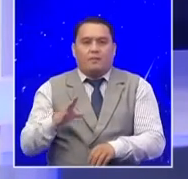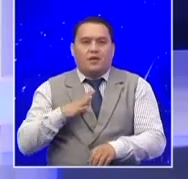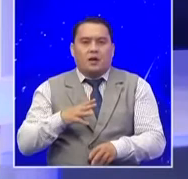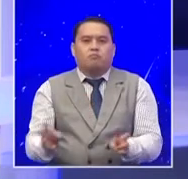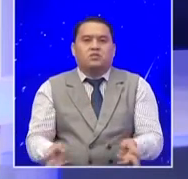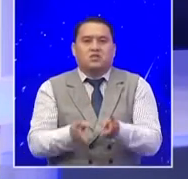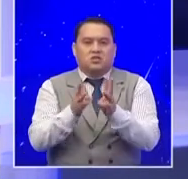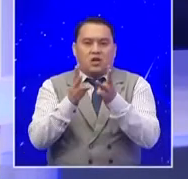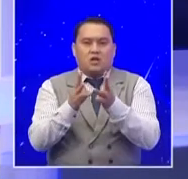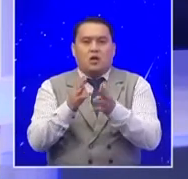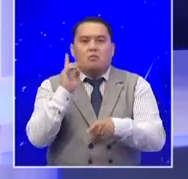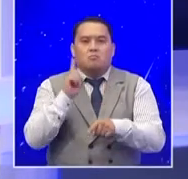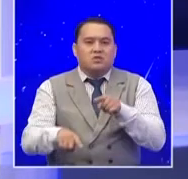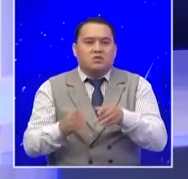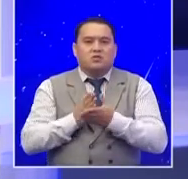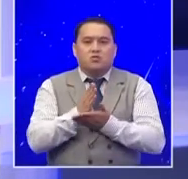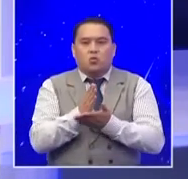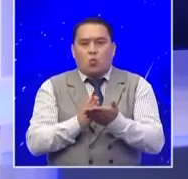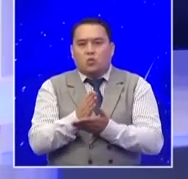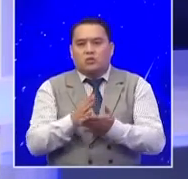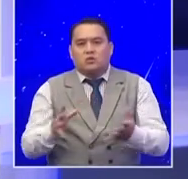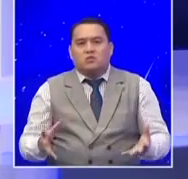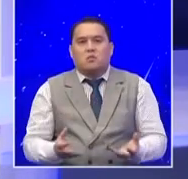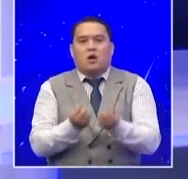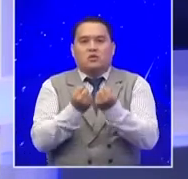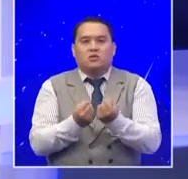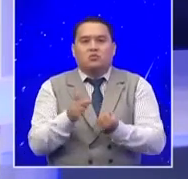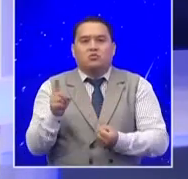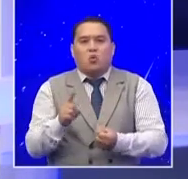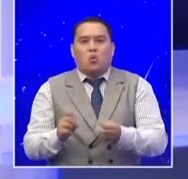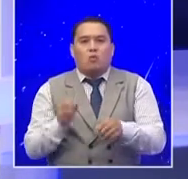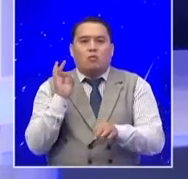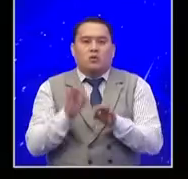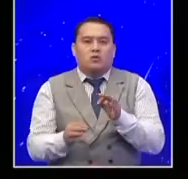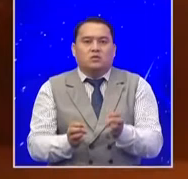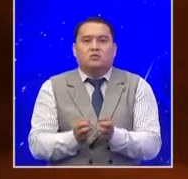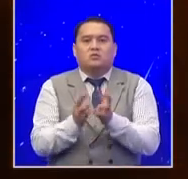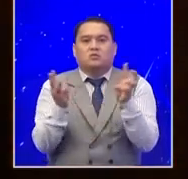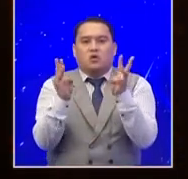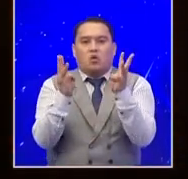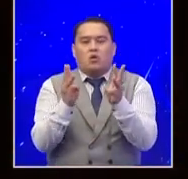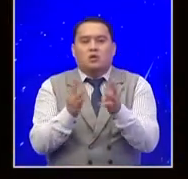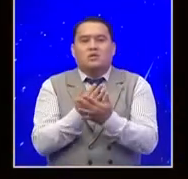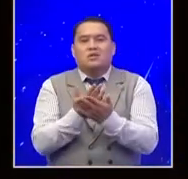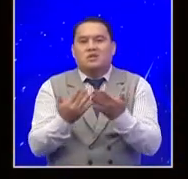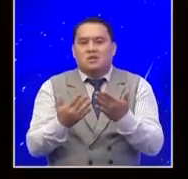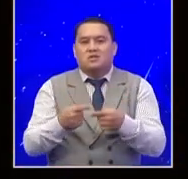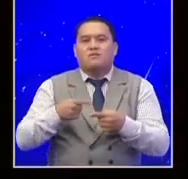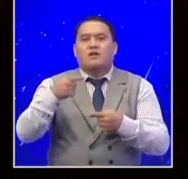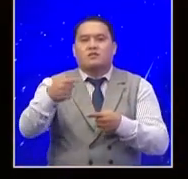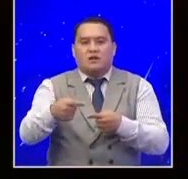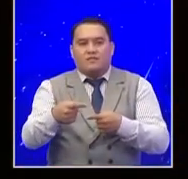пожар. Экстренные службы начали эвакуацию. Есть сведения, что очагов огня было несколько, как в самом лагере, так и за его